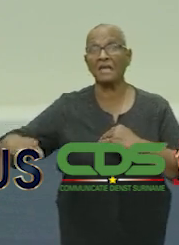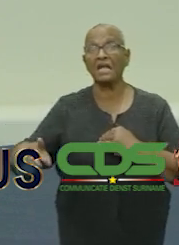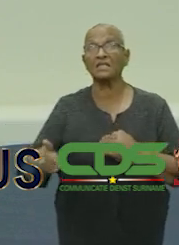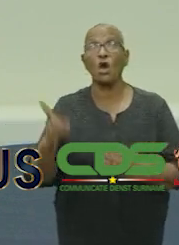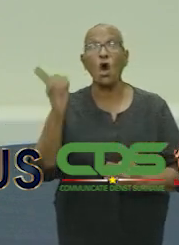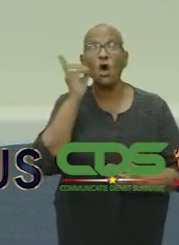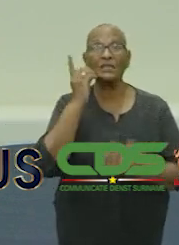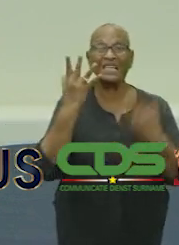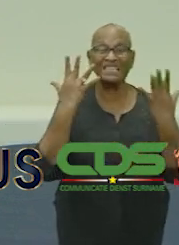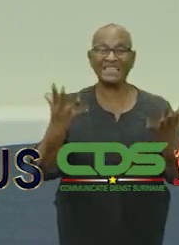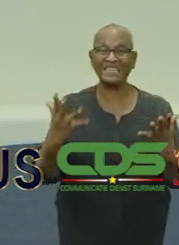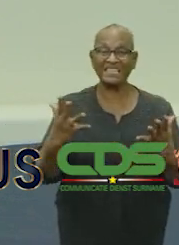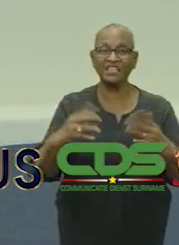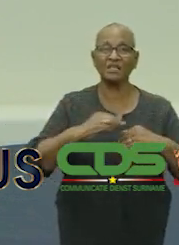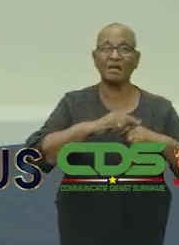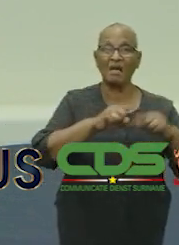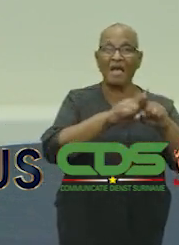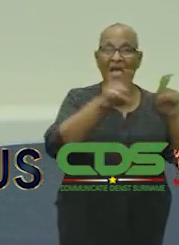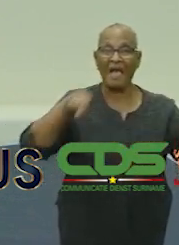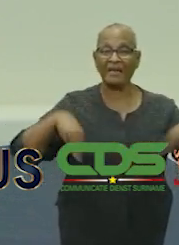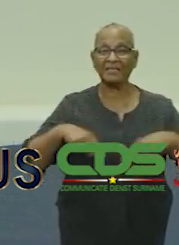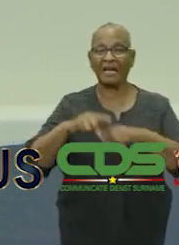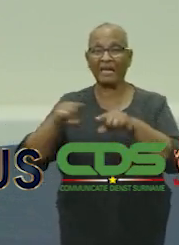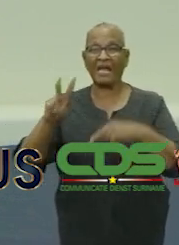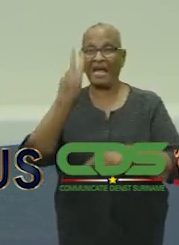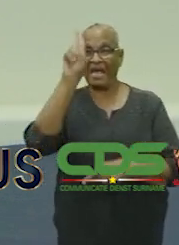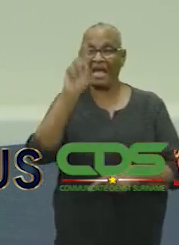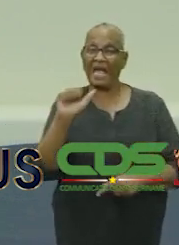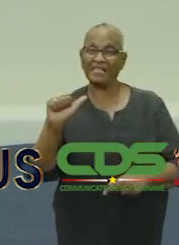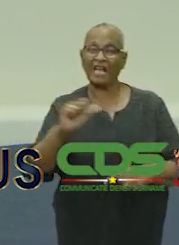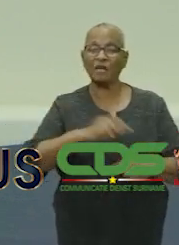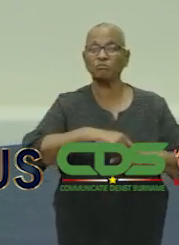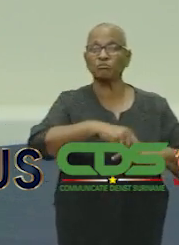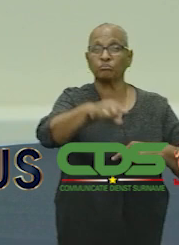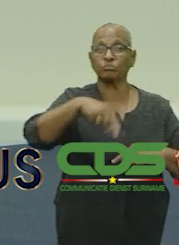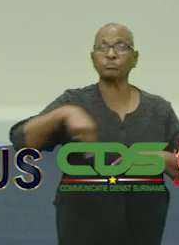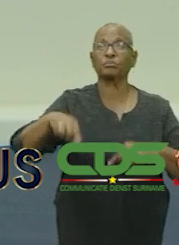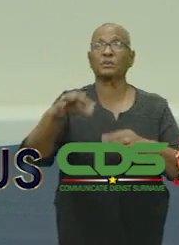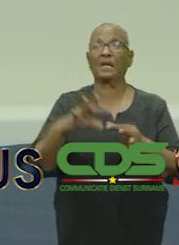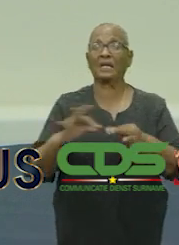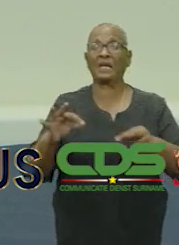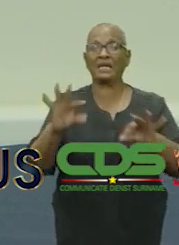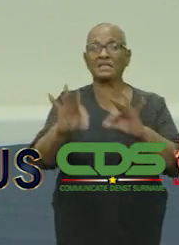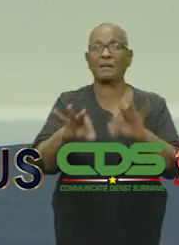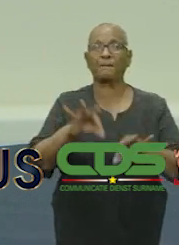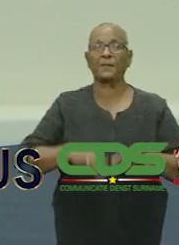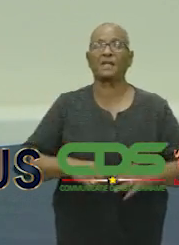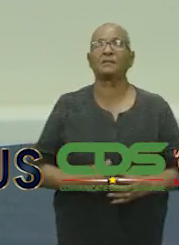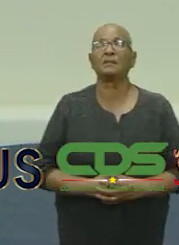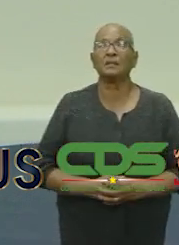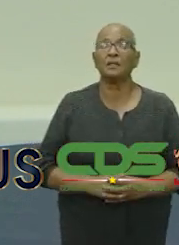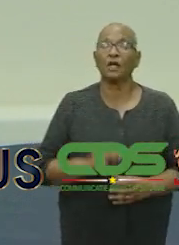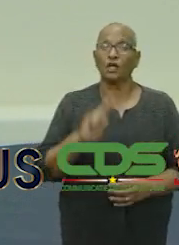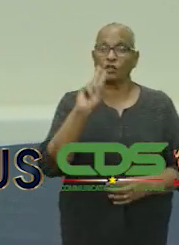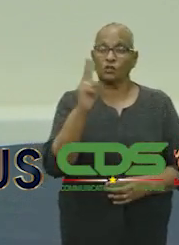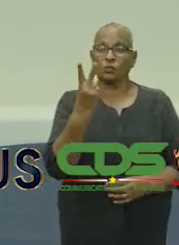ontsluiten en extra in productie gaan kunnen brengen. Wat het tweede project betreft, het is een